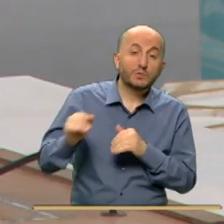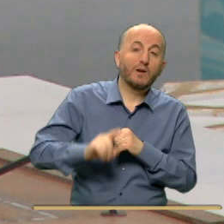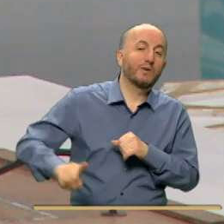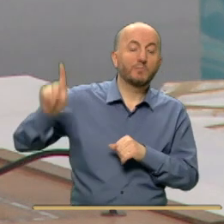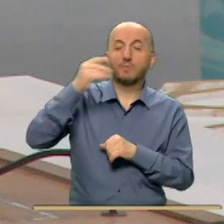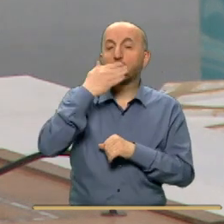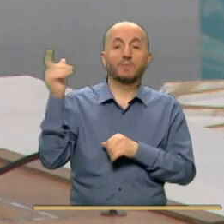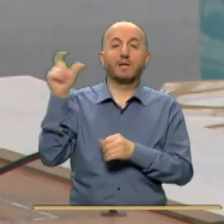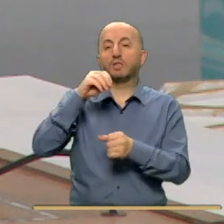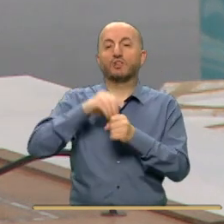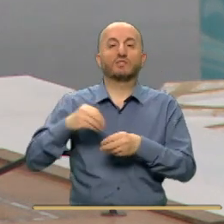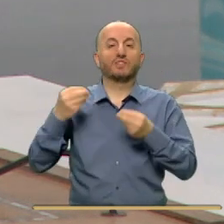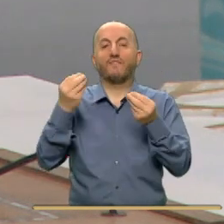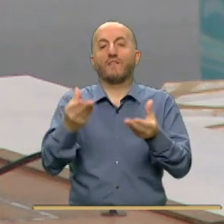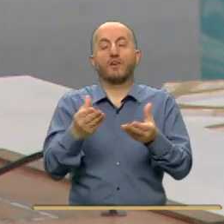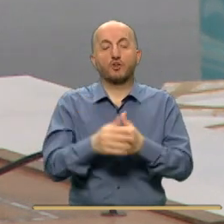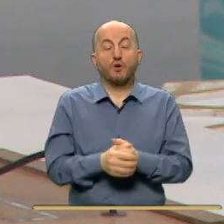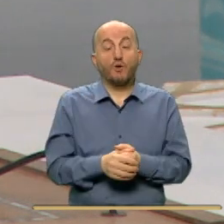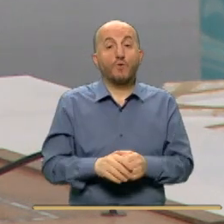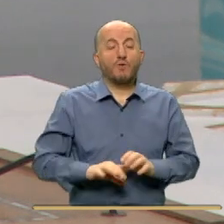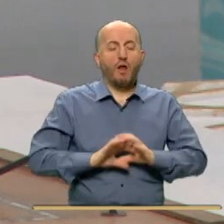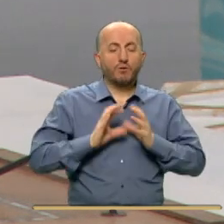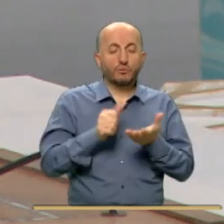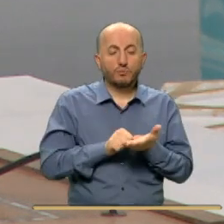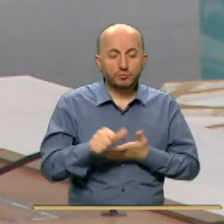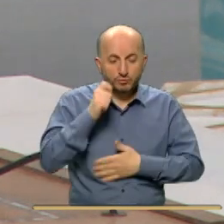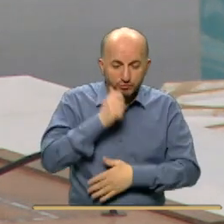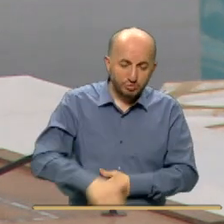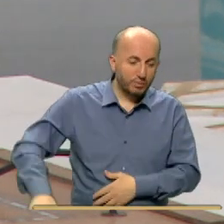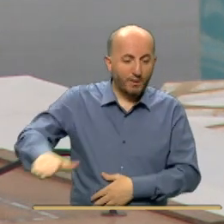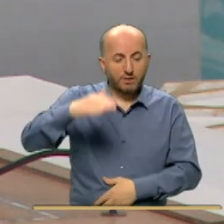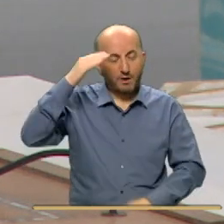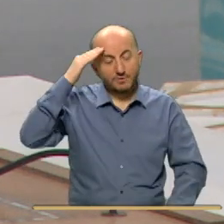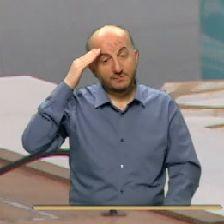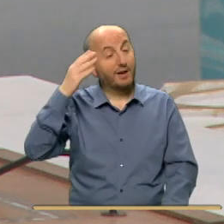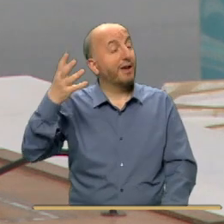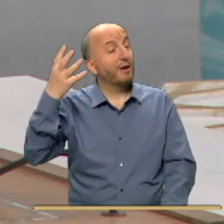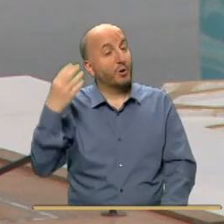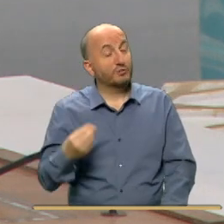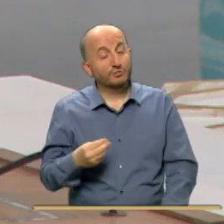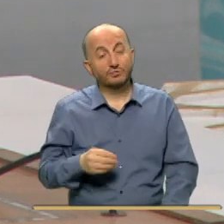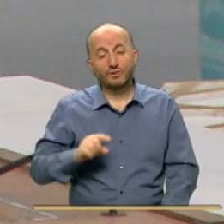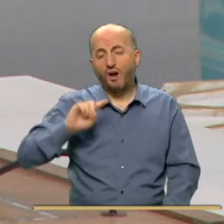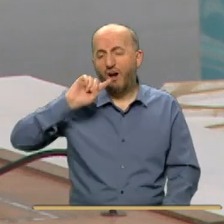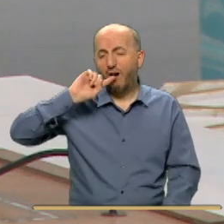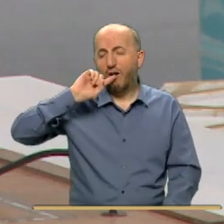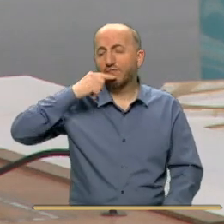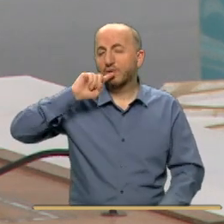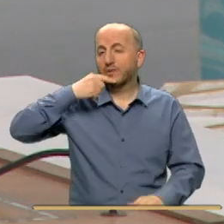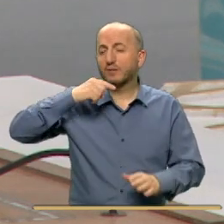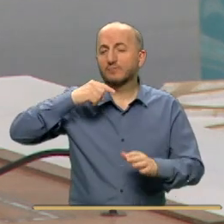Ramazan'da veriyor. Müjdeler olsun. Yeryüzündeki bütün Müslümanlara selam olsun. Ta Afrika'nın